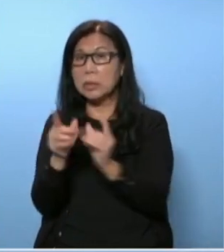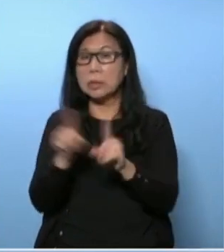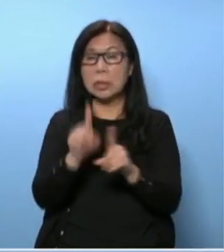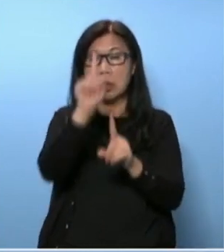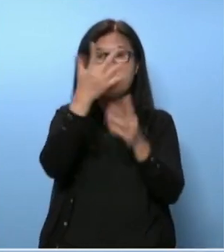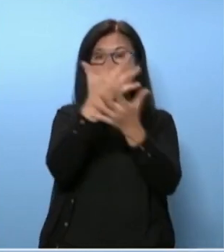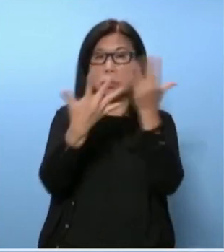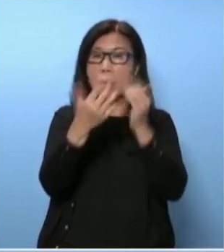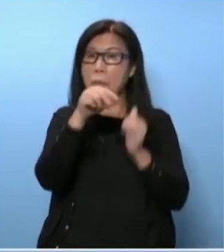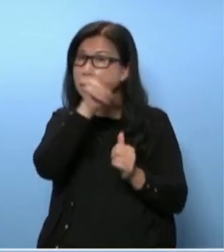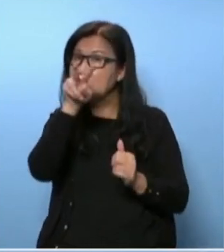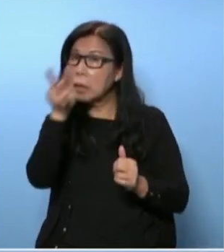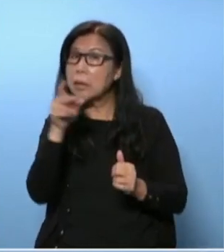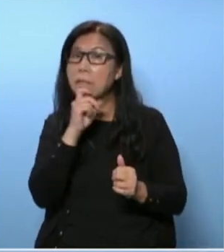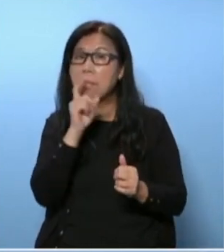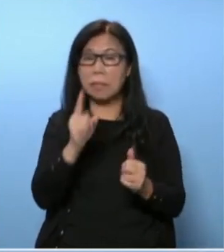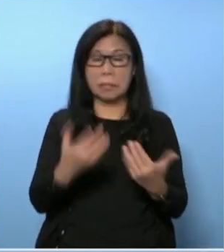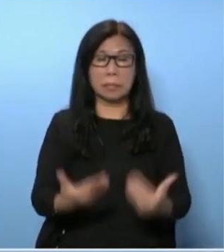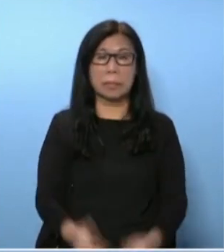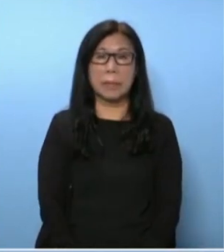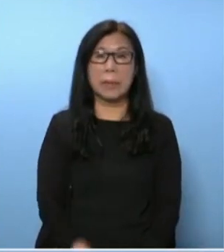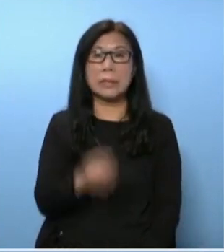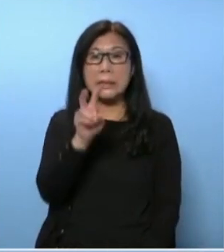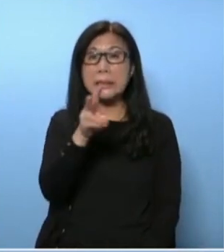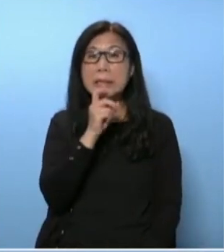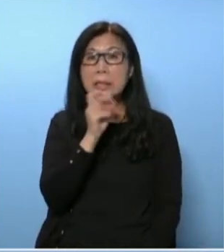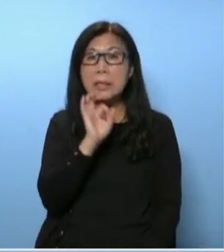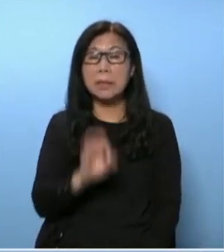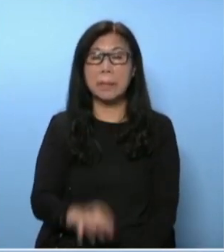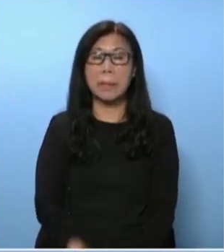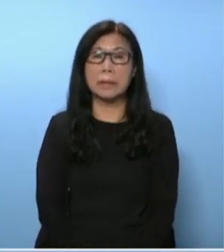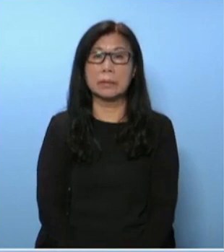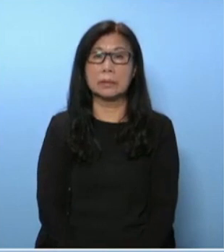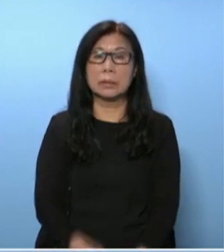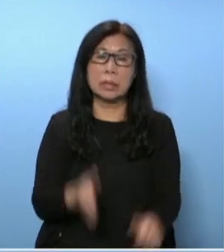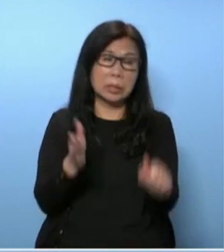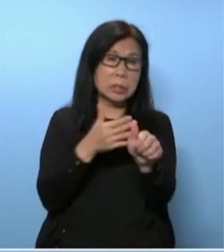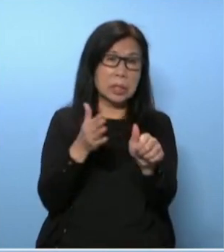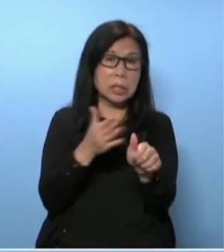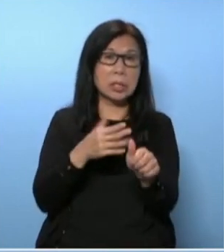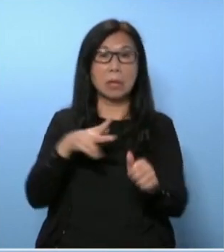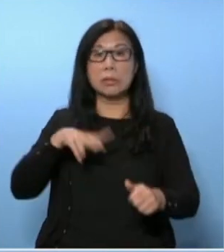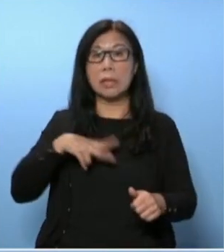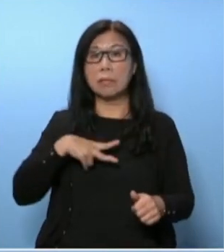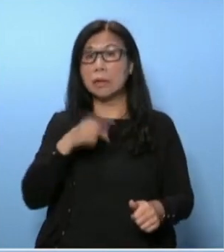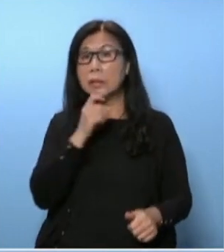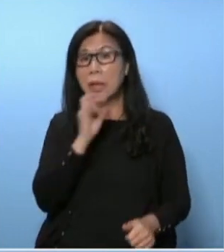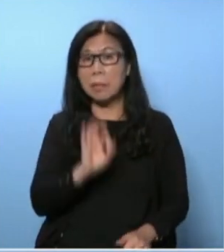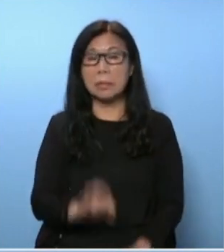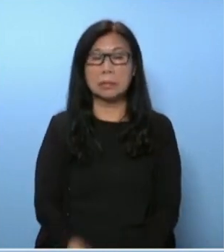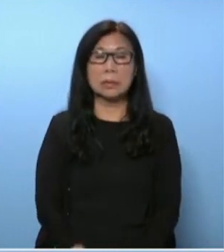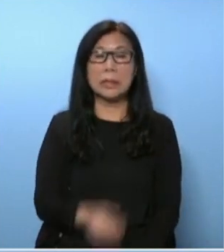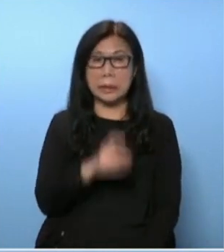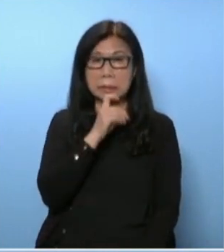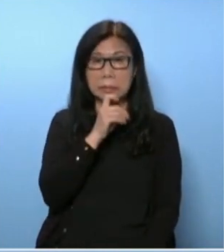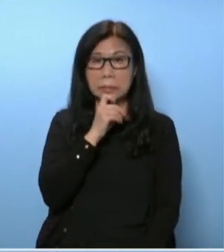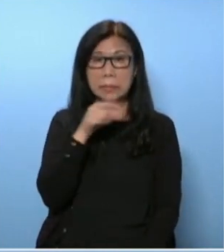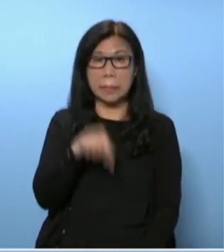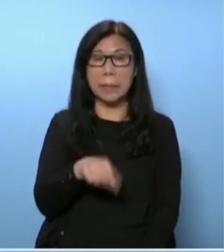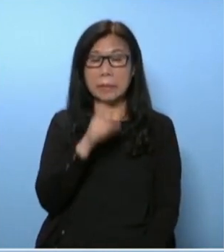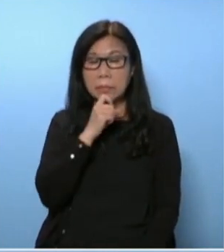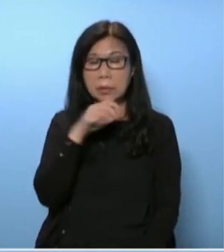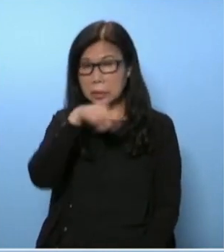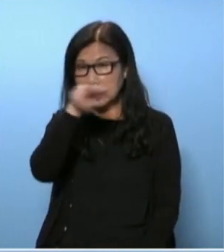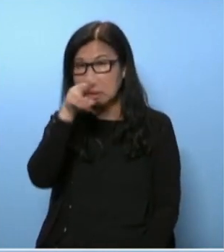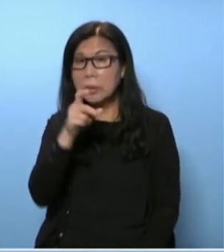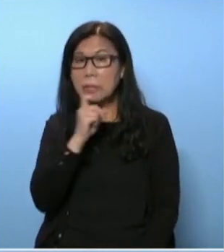網上巡邏嘅工作嘅，咁啊，從而咧係睇下會唔會咧係有啲咁嘅煽動人嘅情況出現。當然啦，有嘅，我哋第一方面咧就會從調